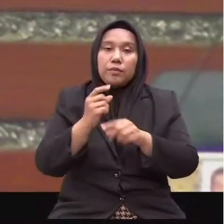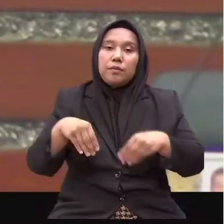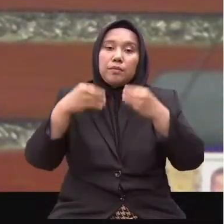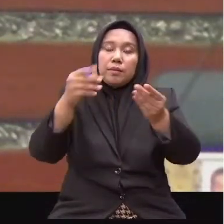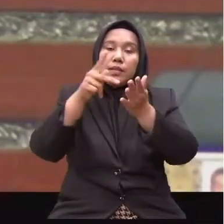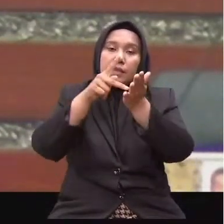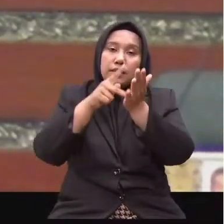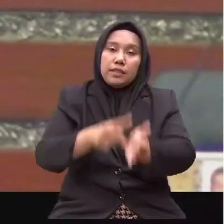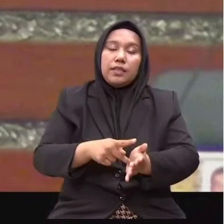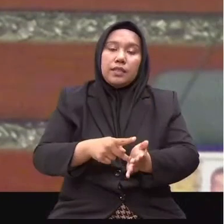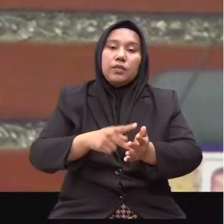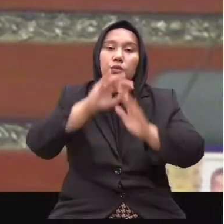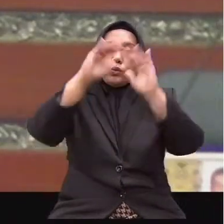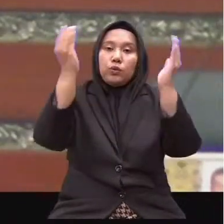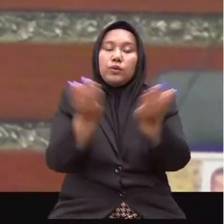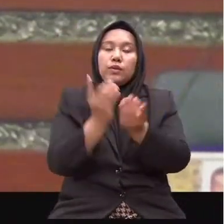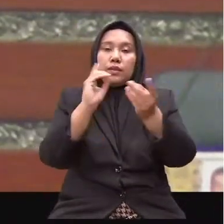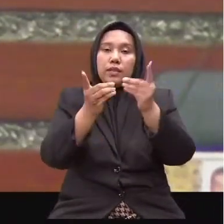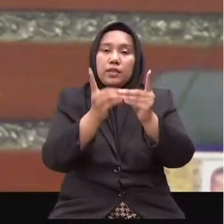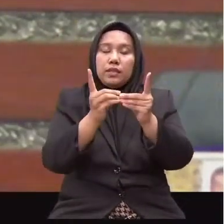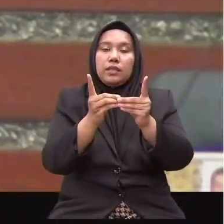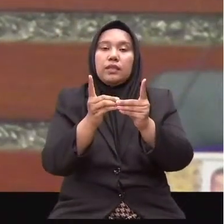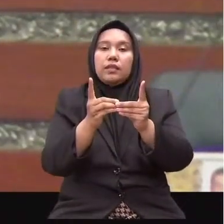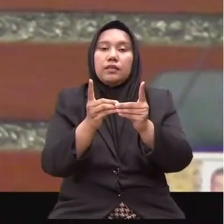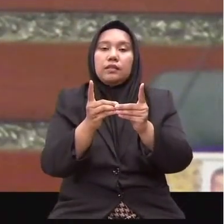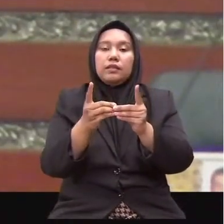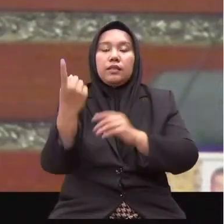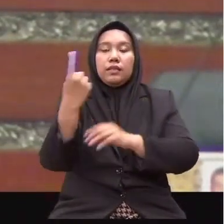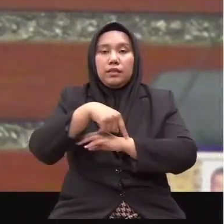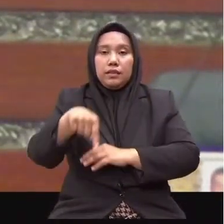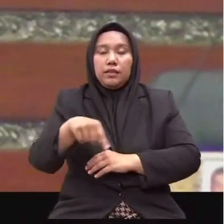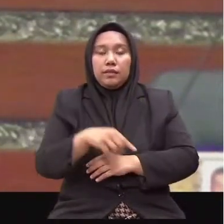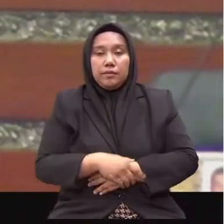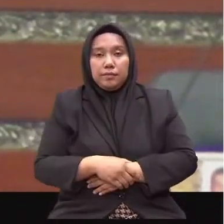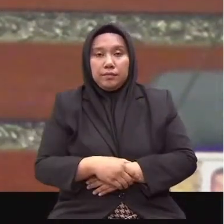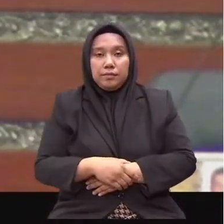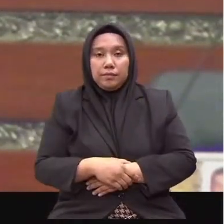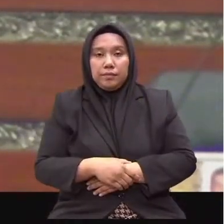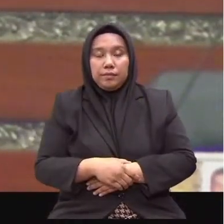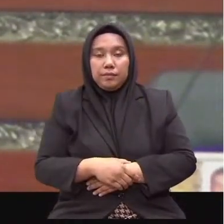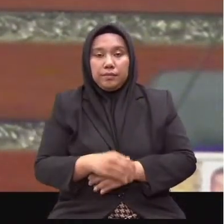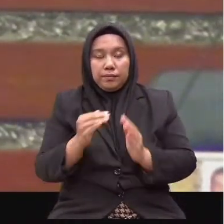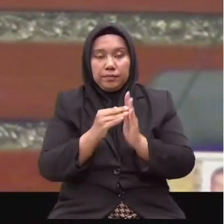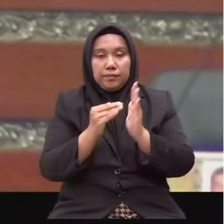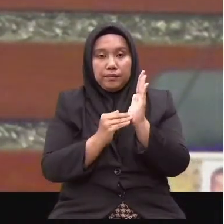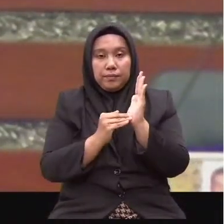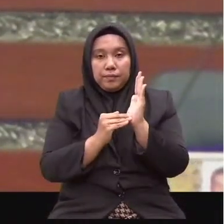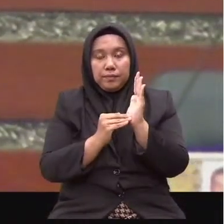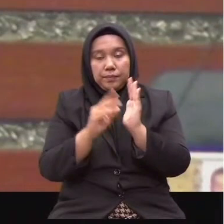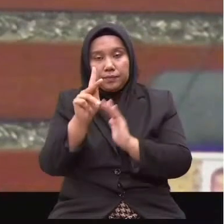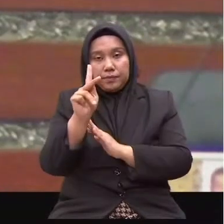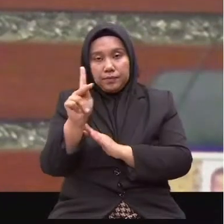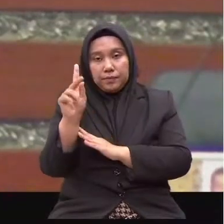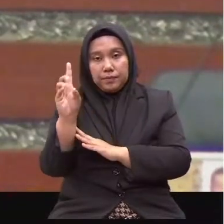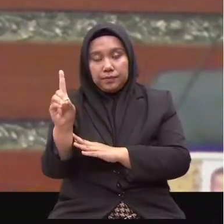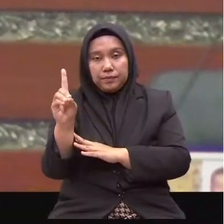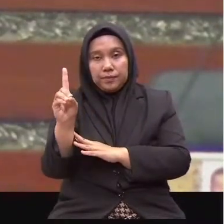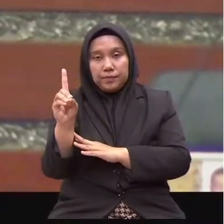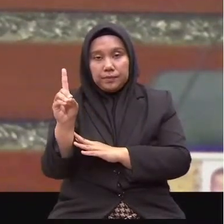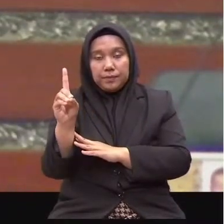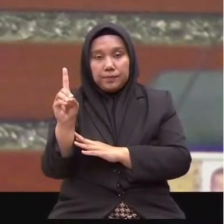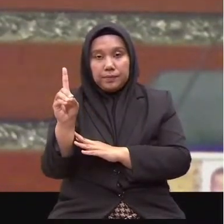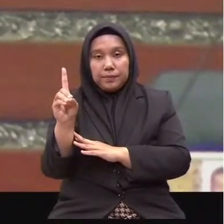cype dunia digital hari ini dan saya juga nah Sebutkan sebab di bawah puteran di bawah kegedi